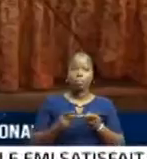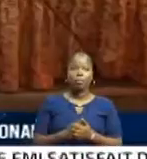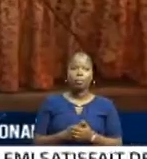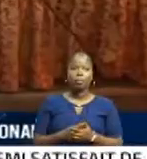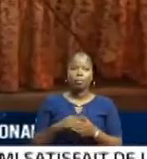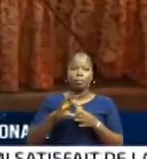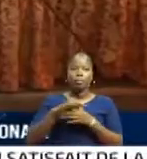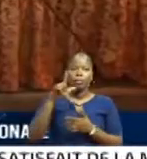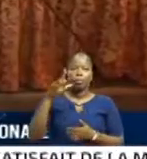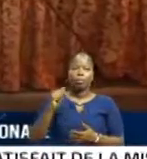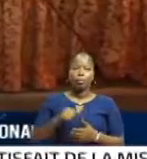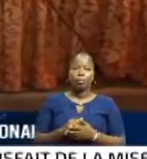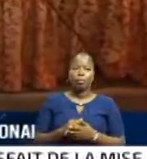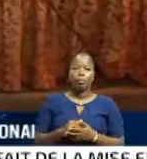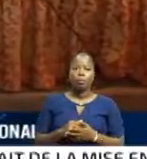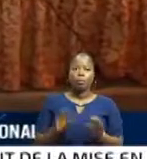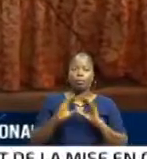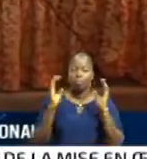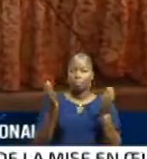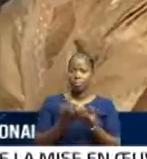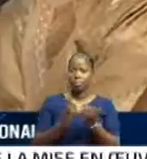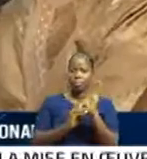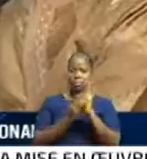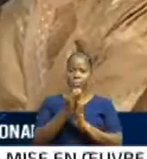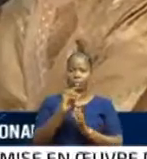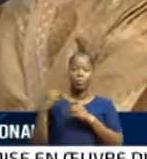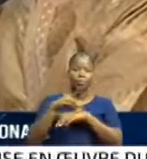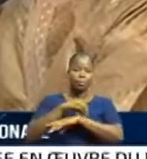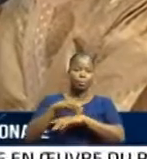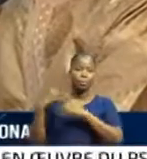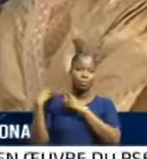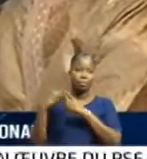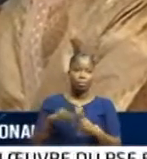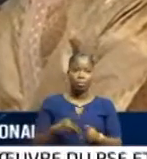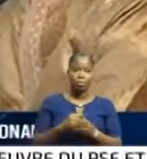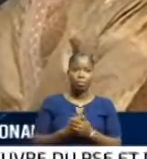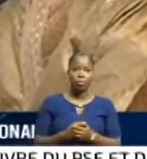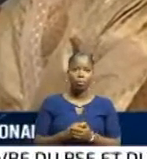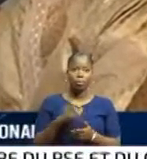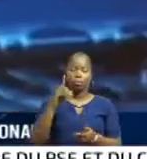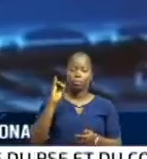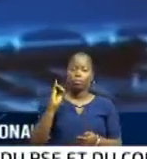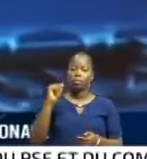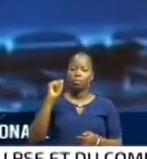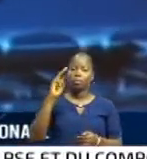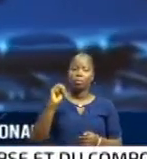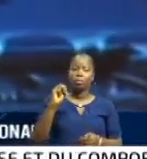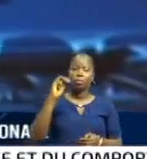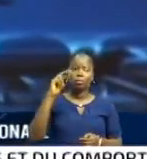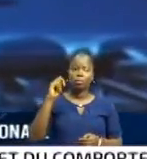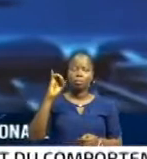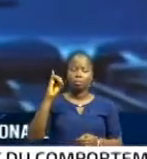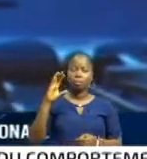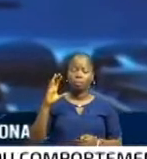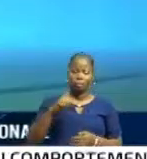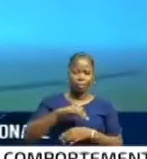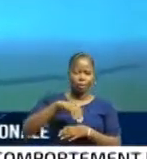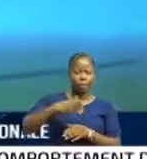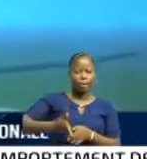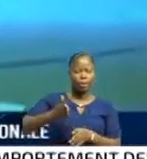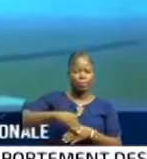à la conférence nationale sur le développement durable qui se tiendra à diamniadio du 20 au 22 octobre prochain les